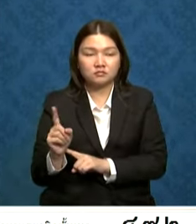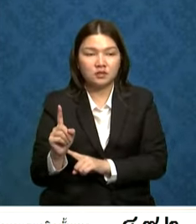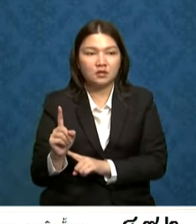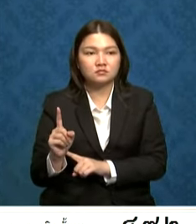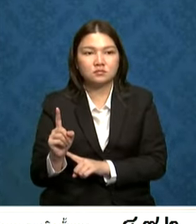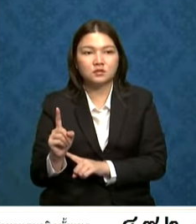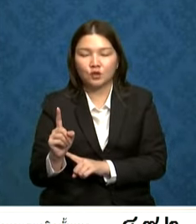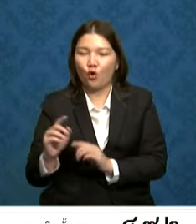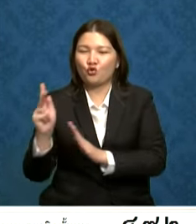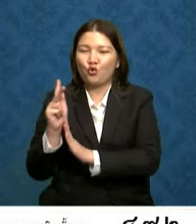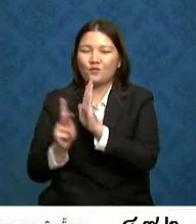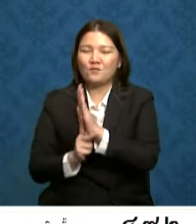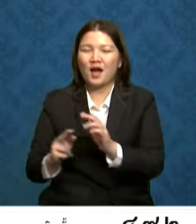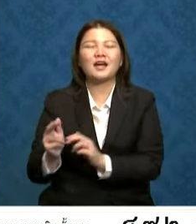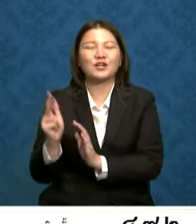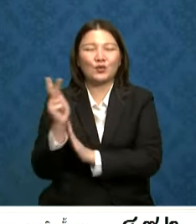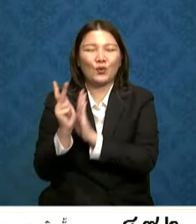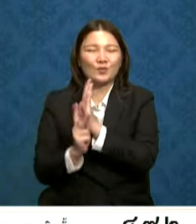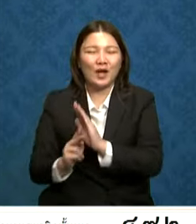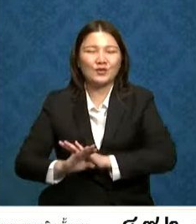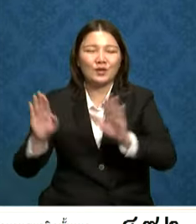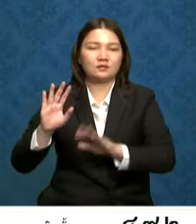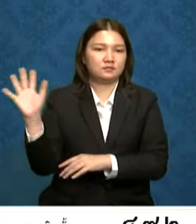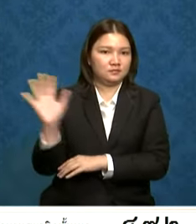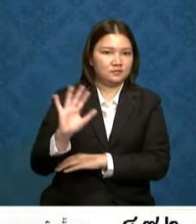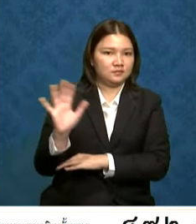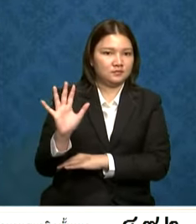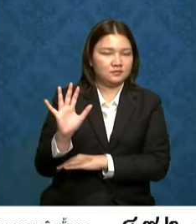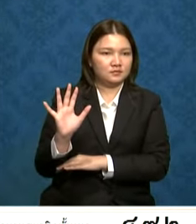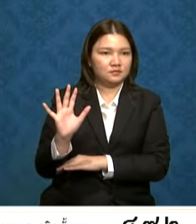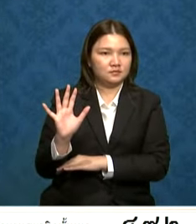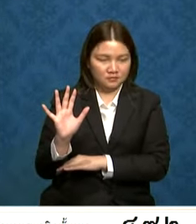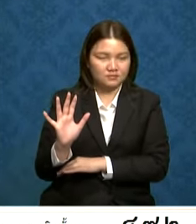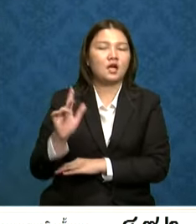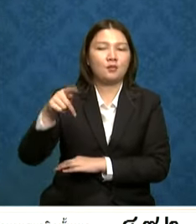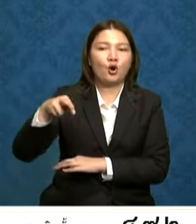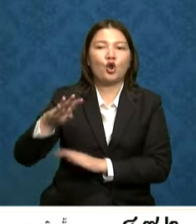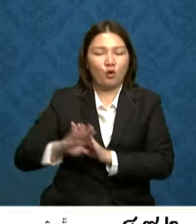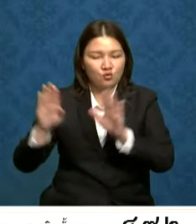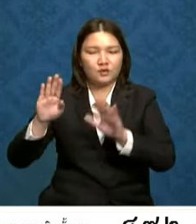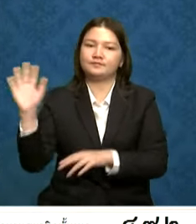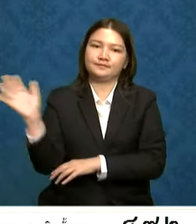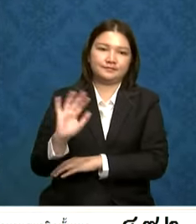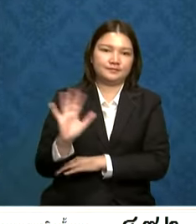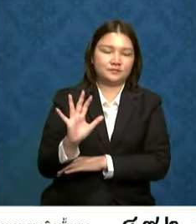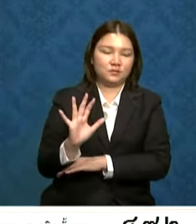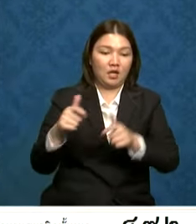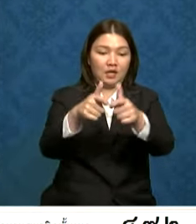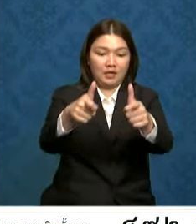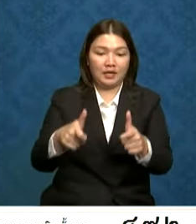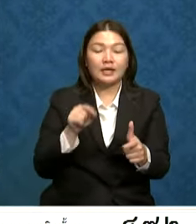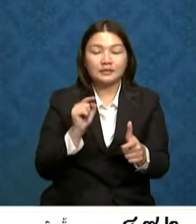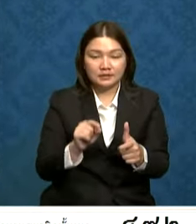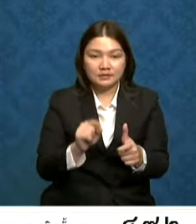กฎหมายมิใช่การยกร่างพระบัญญัตินิรโทษกรรมรายงานนี้เป็นเพียงข้อ